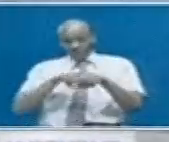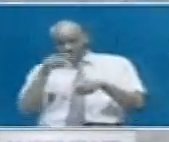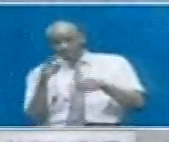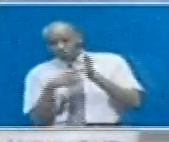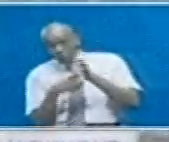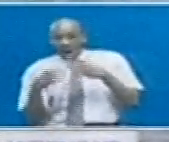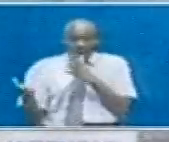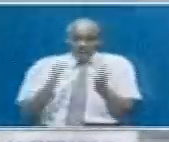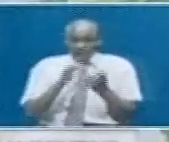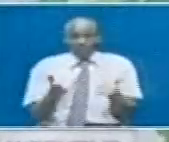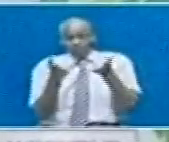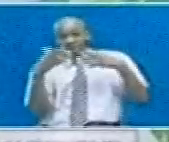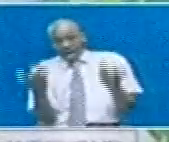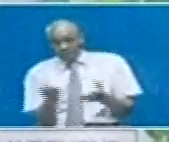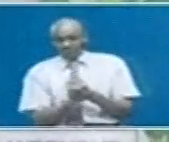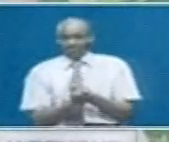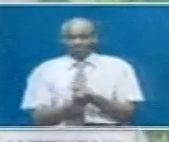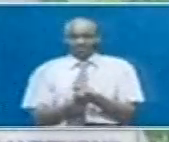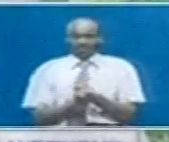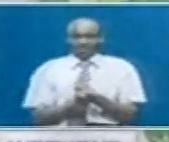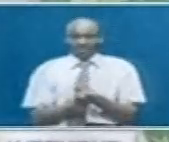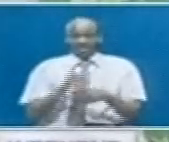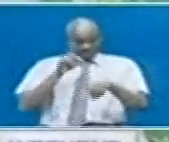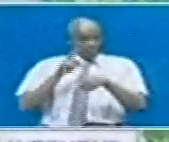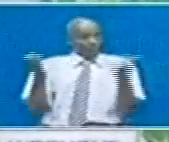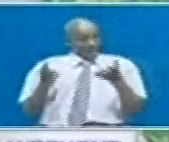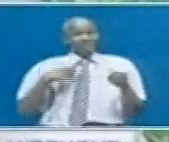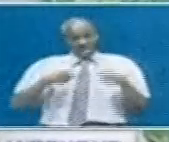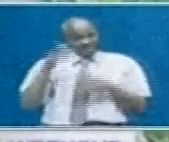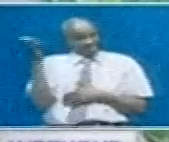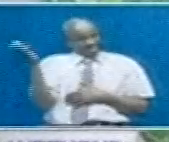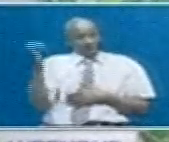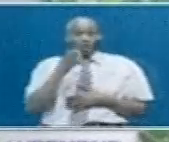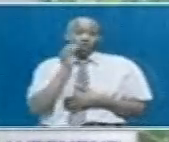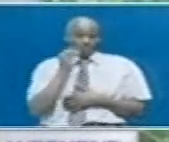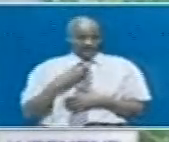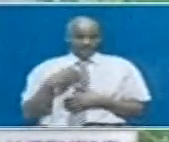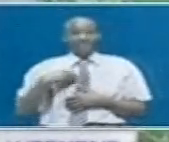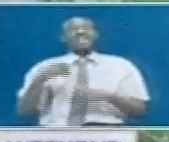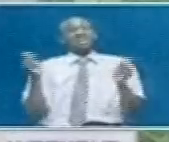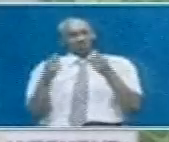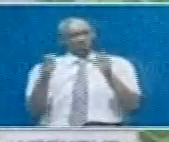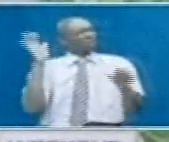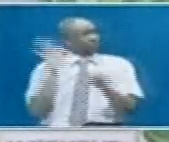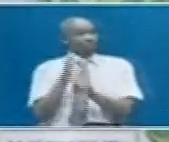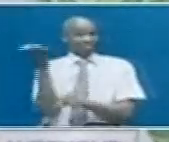give their testimonies. Mali ninaisi tunaisi na wachawi.